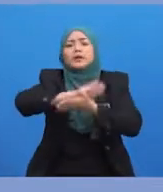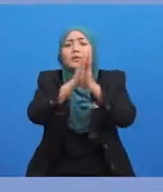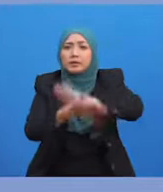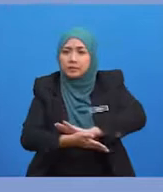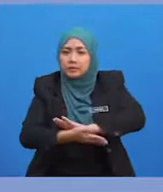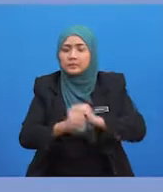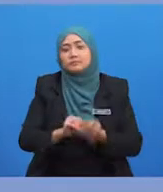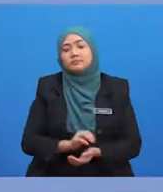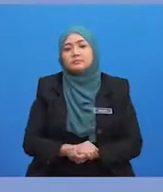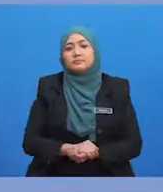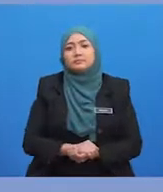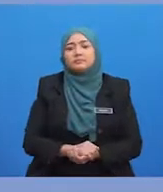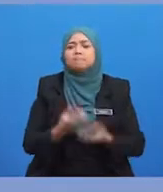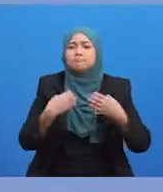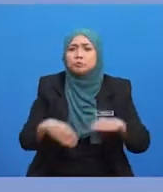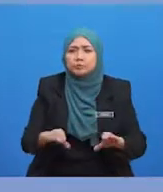murid-murid? Cuba teka.